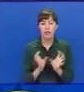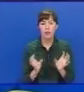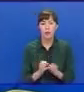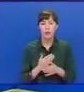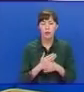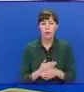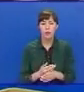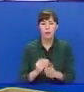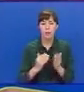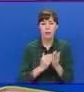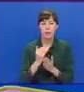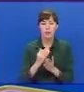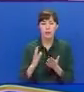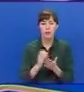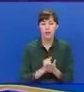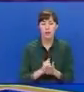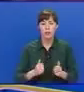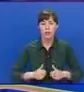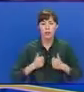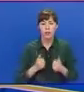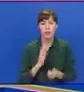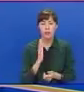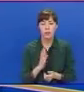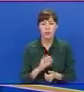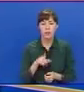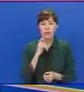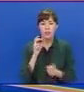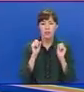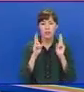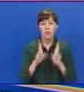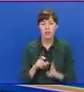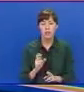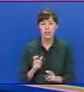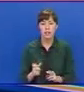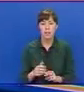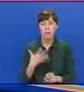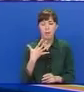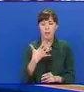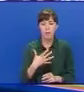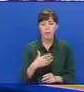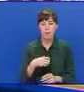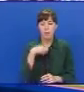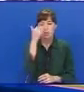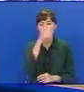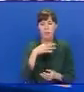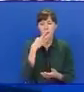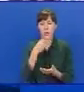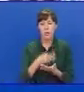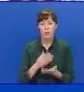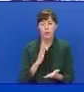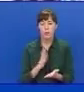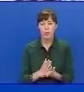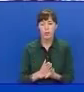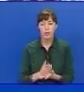арқасында биік белестерді бағындыруға құштармын, дейді жас маман. 5 жылдық еңбек өтілім бар. 5 жылда